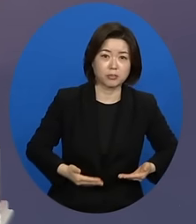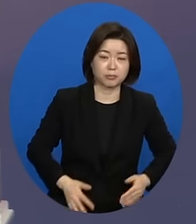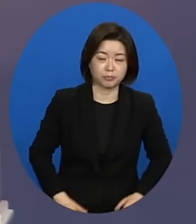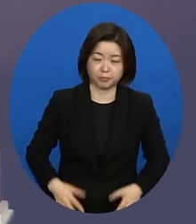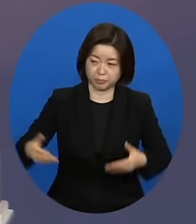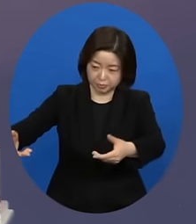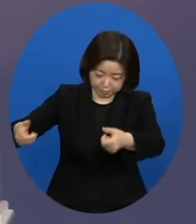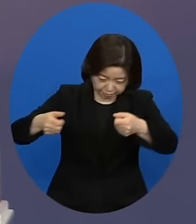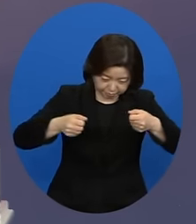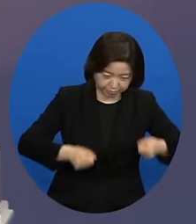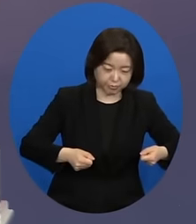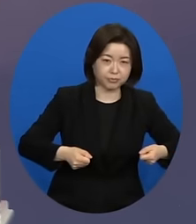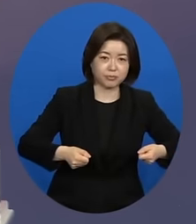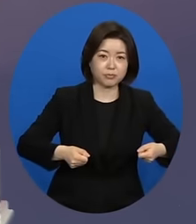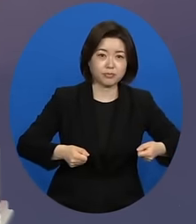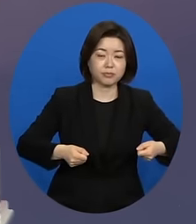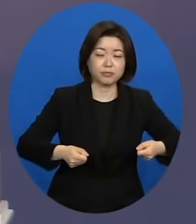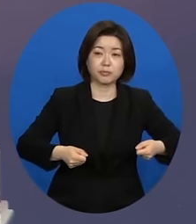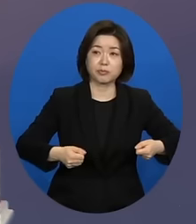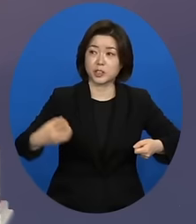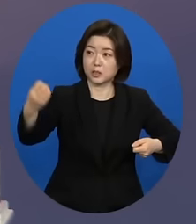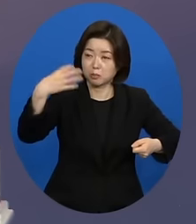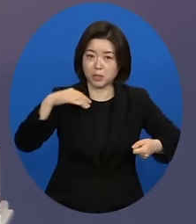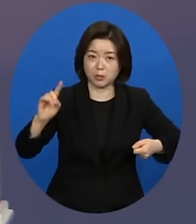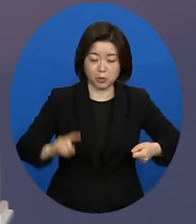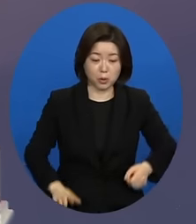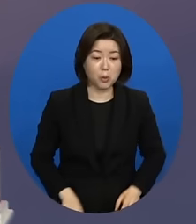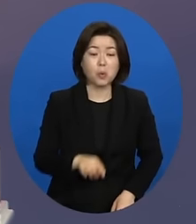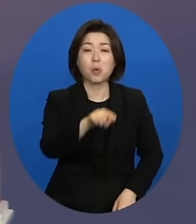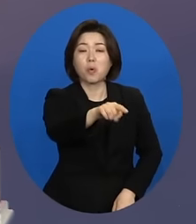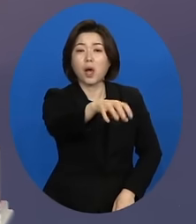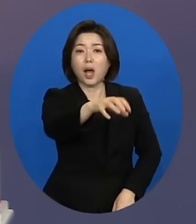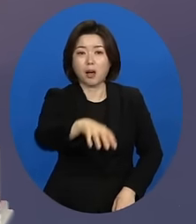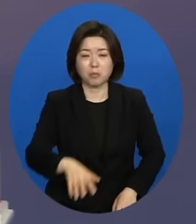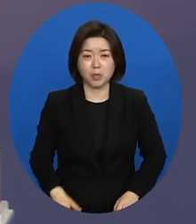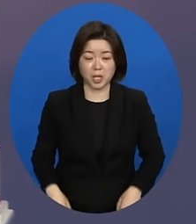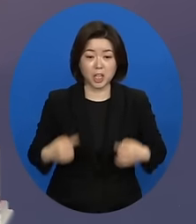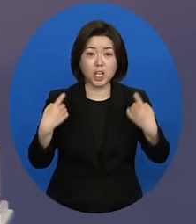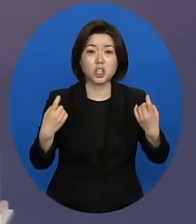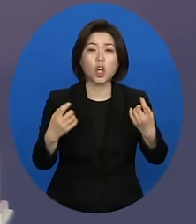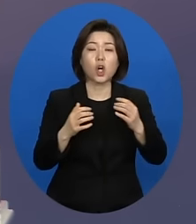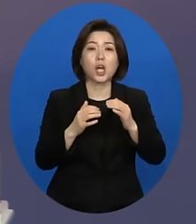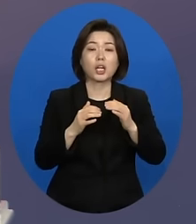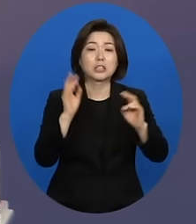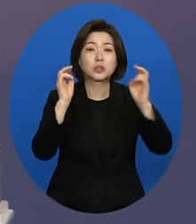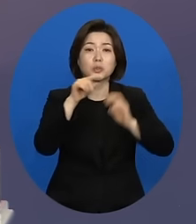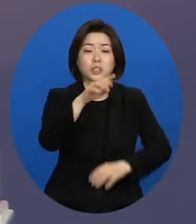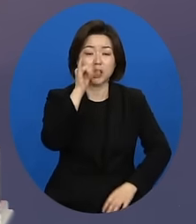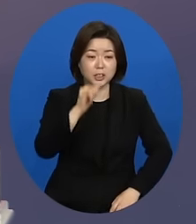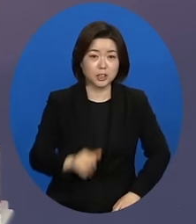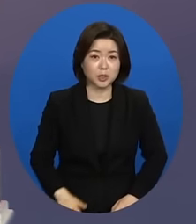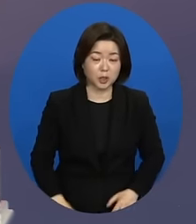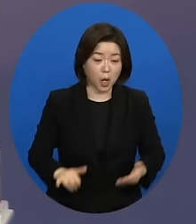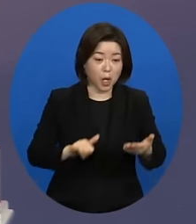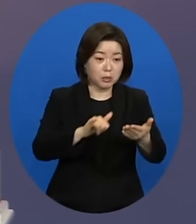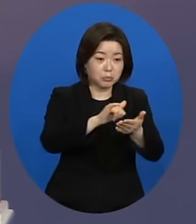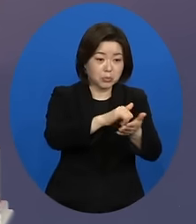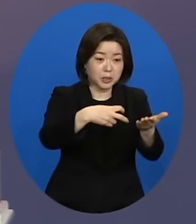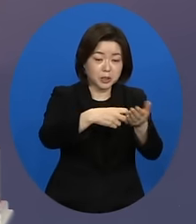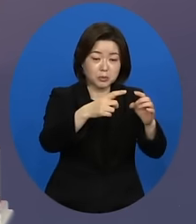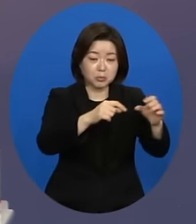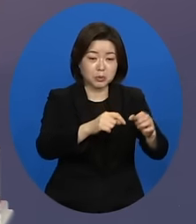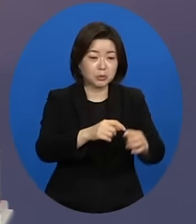받아서 받으니까 뭐라고 하냐면 여기 바로 앞에 여행사에 가서 비행기표를 받으러 가자. 지금도 그 여행사가